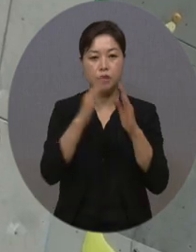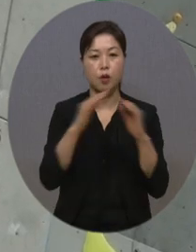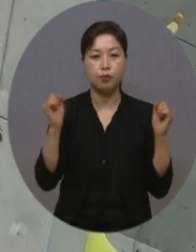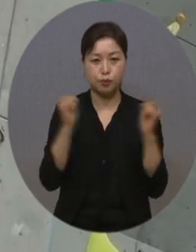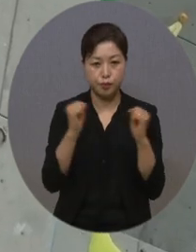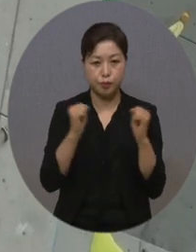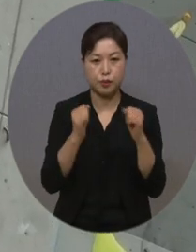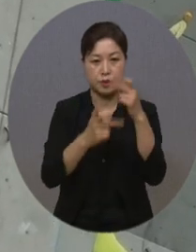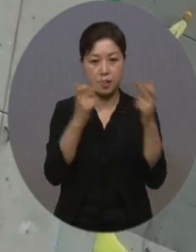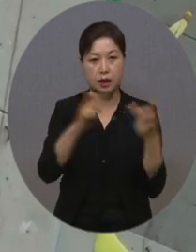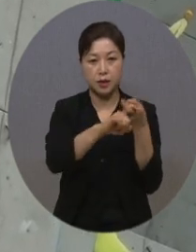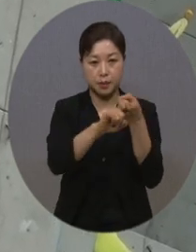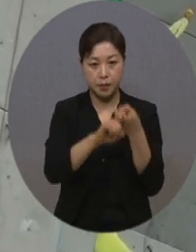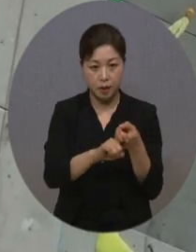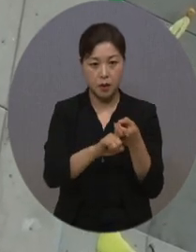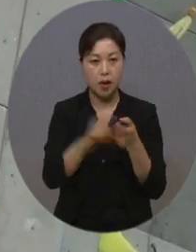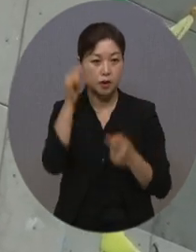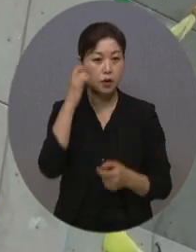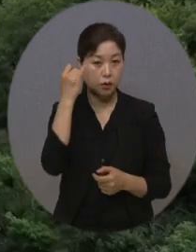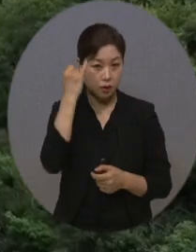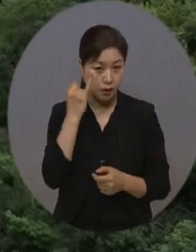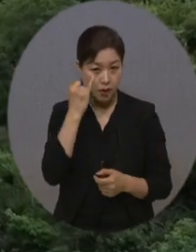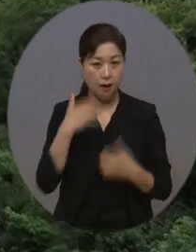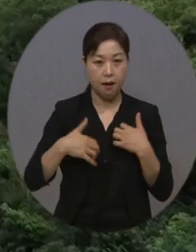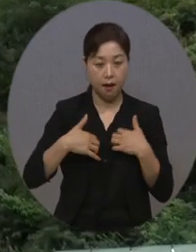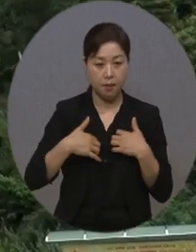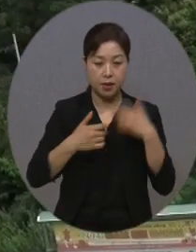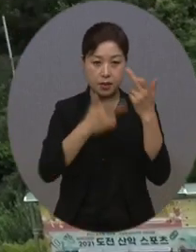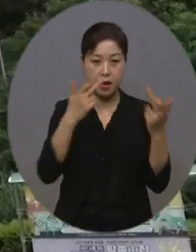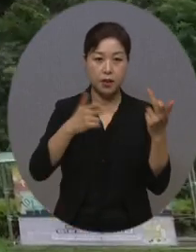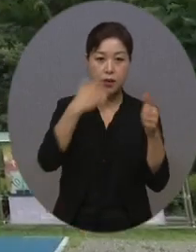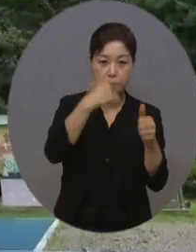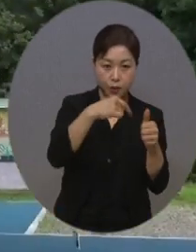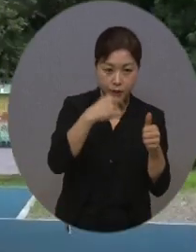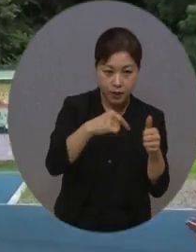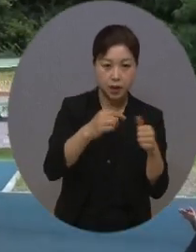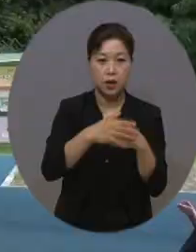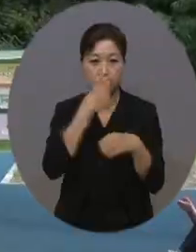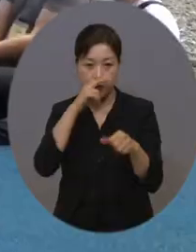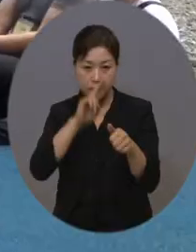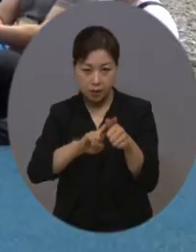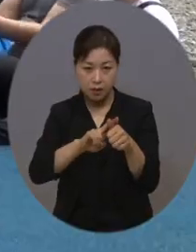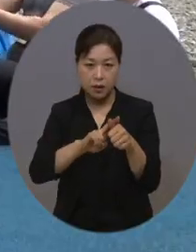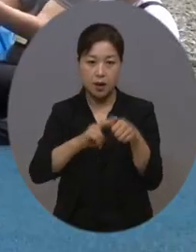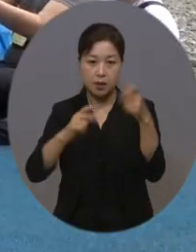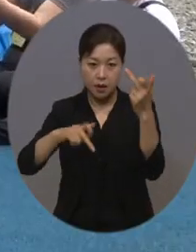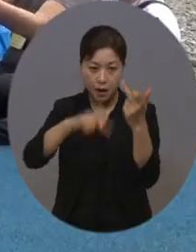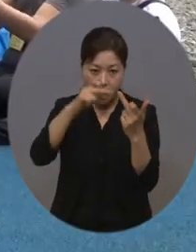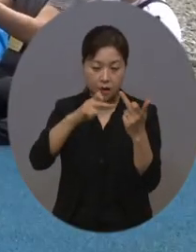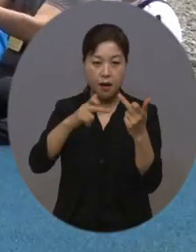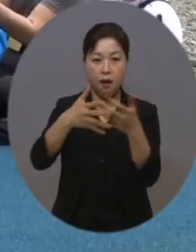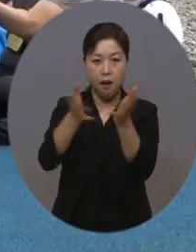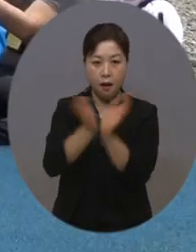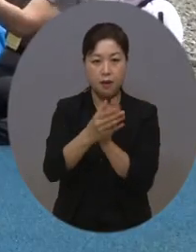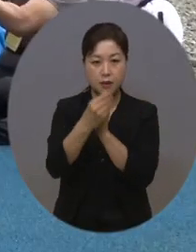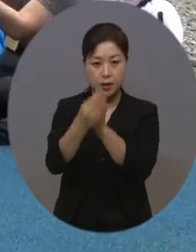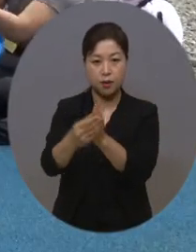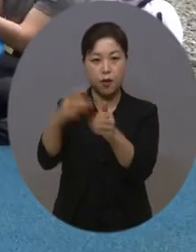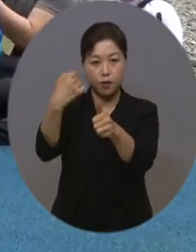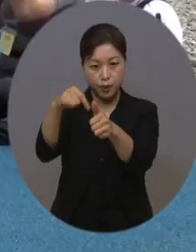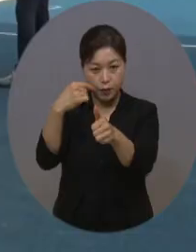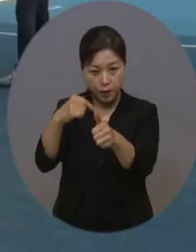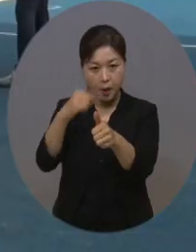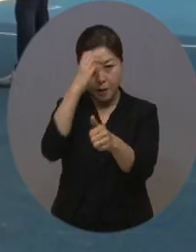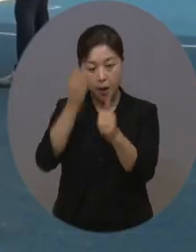연맹을 청소년 꿀잼 등산교실 도전 산악 스포츠 2 모인 산악회 산행 리더 교육 인 솔 전 수범